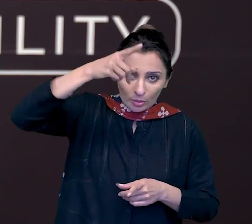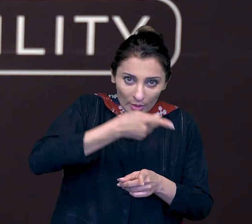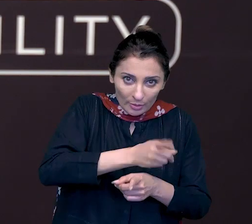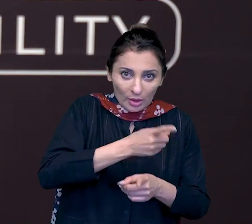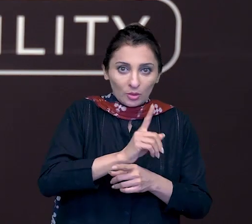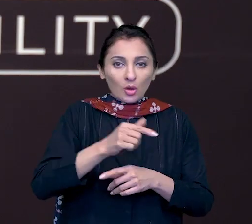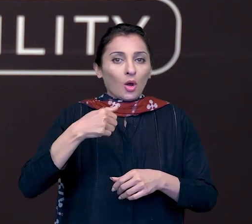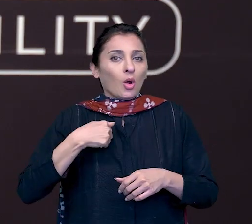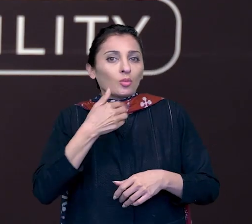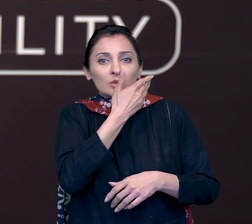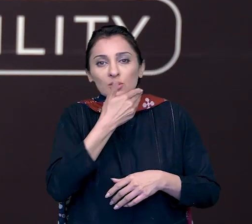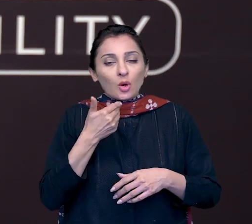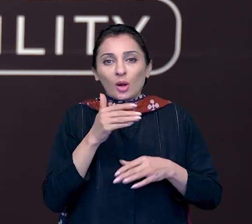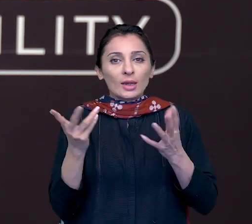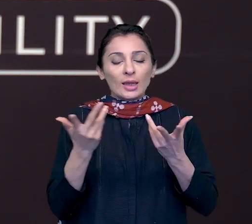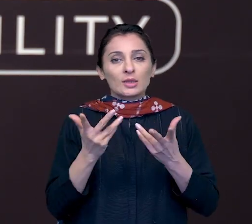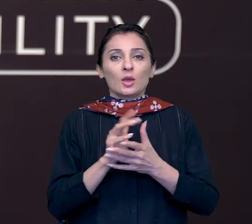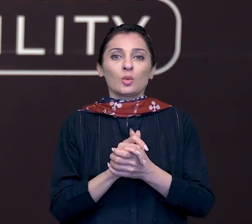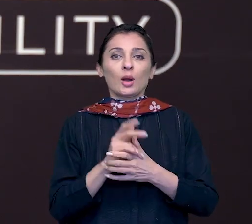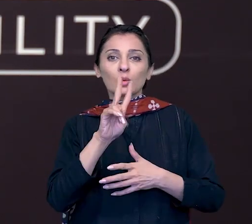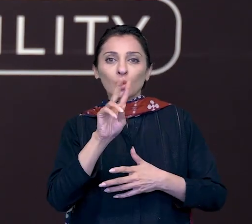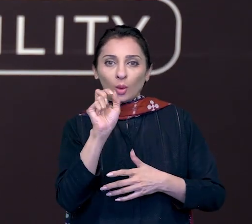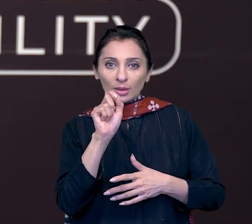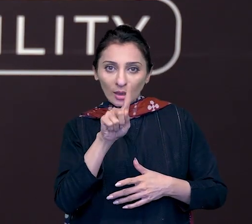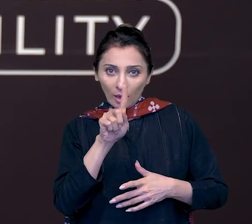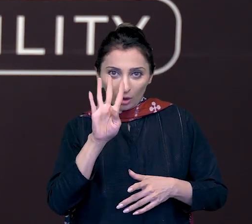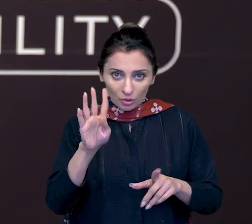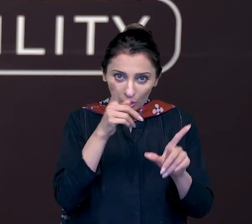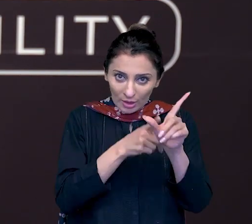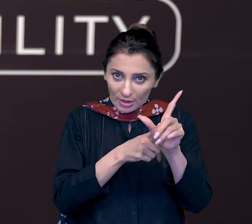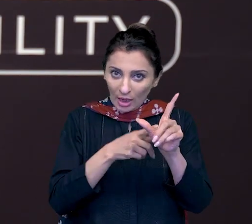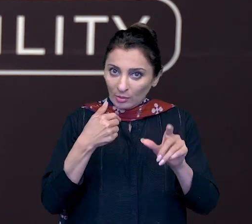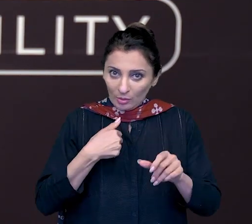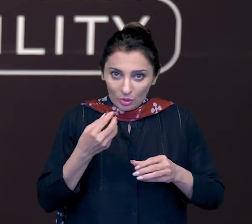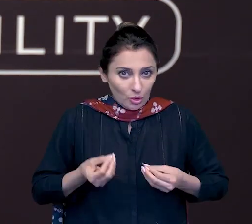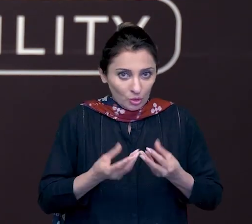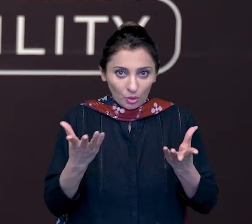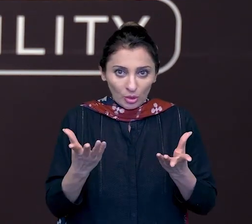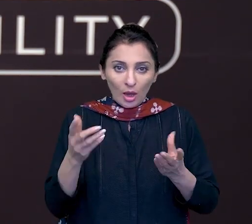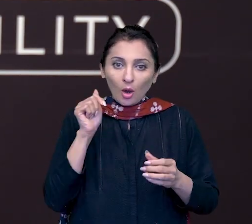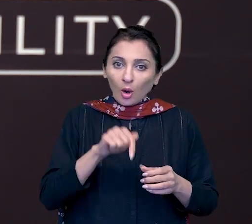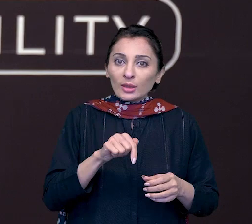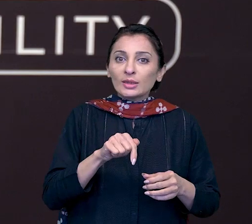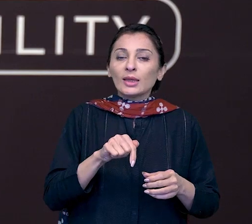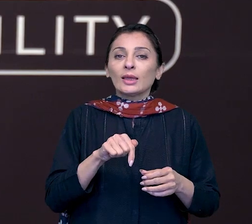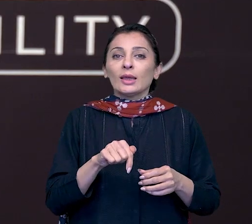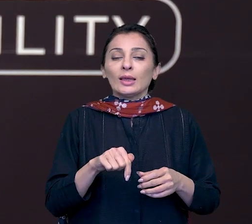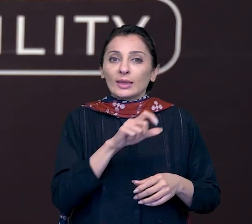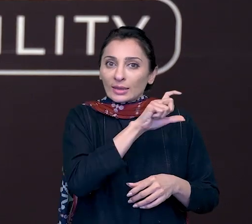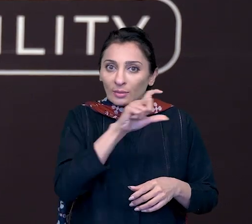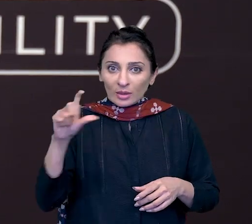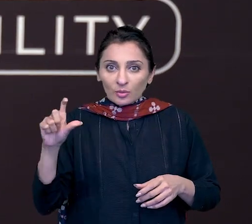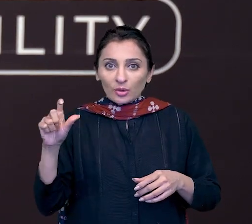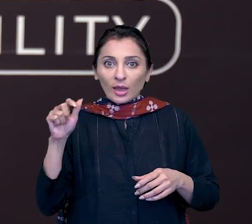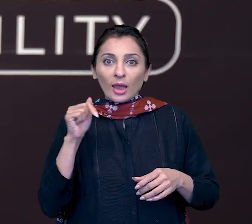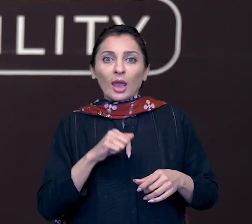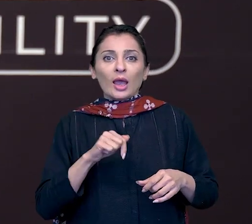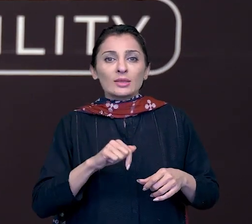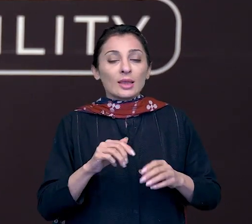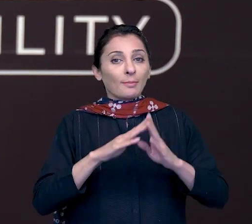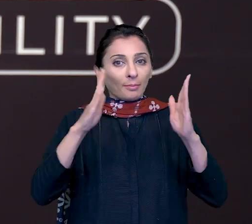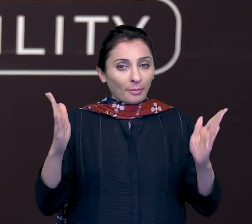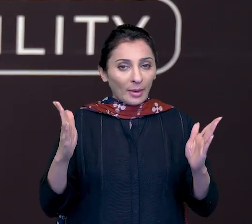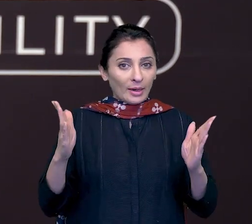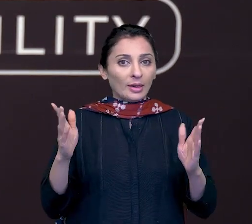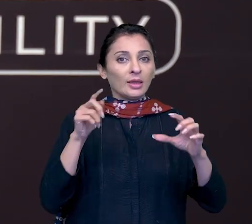हुआ 2014 में, जब मुझे पता लगा कि एक ऐसा सब्जेक्ट है जो आपको हेल्प करता है ऐसे बड़े सवाल